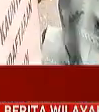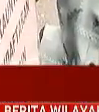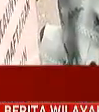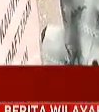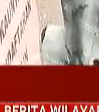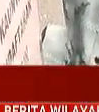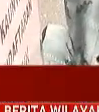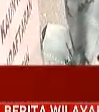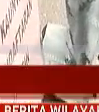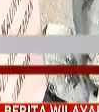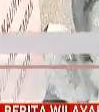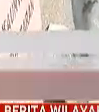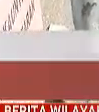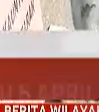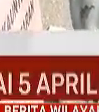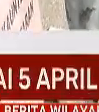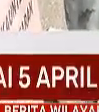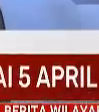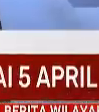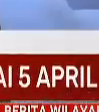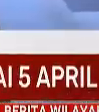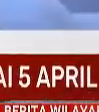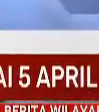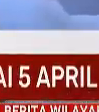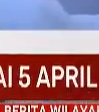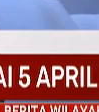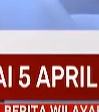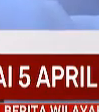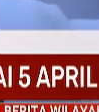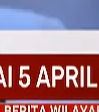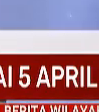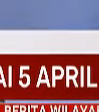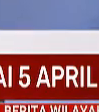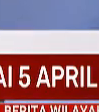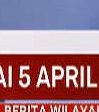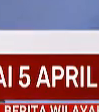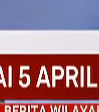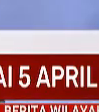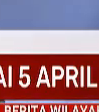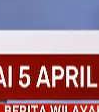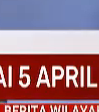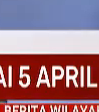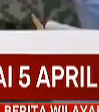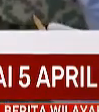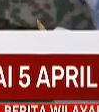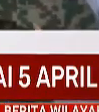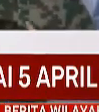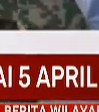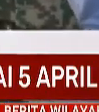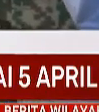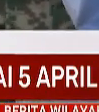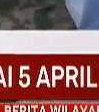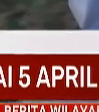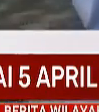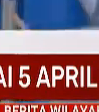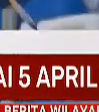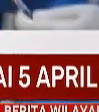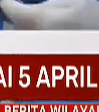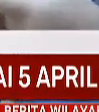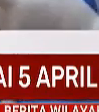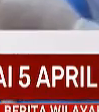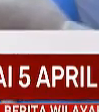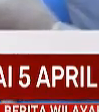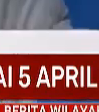19 April ini bermulanya fasa kedua program imunisasi COVID-19 kebangsaan melibatkan warga emas